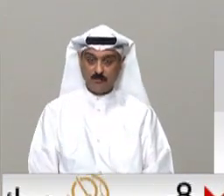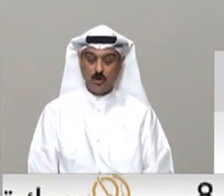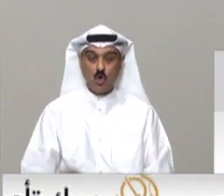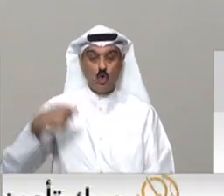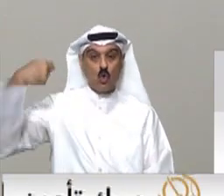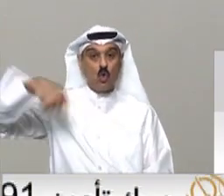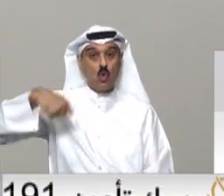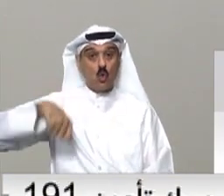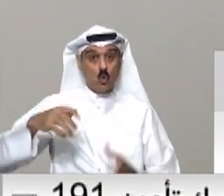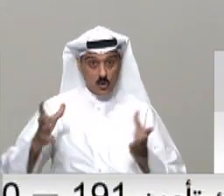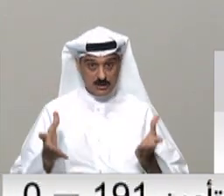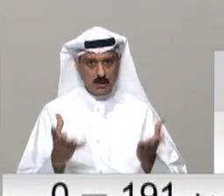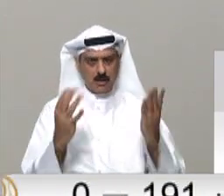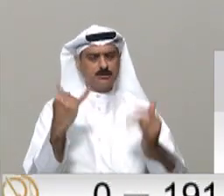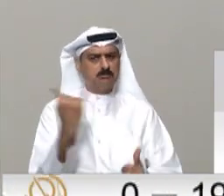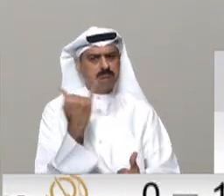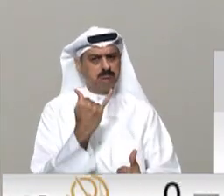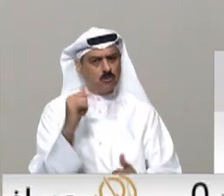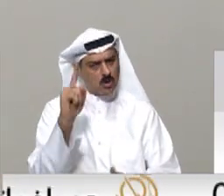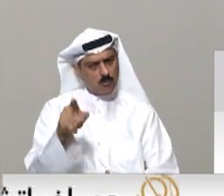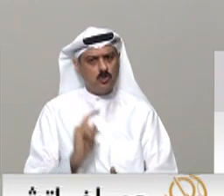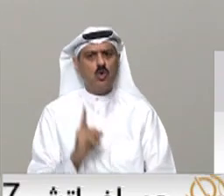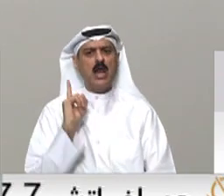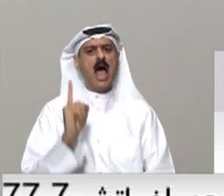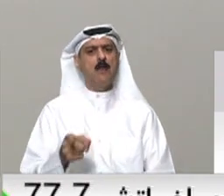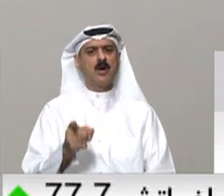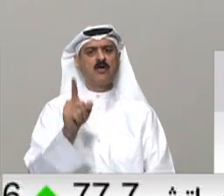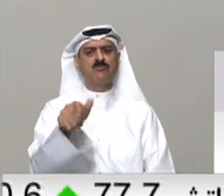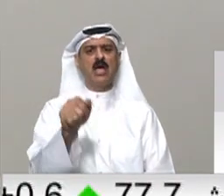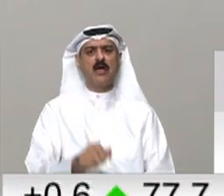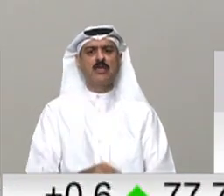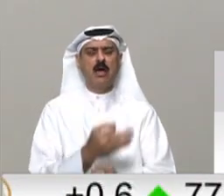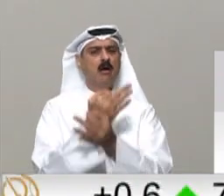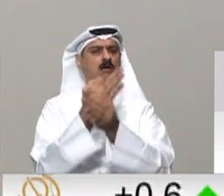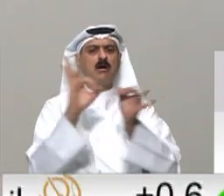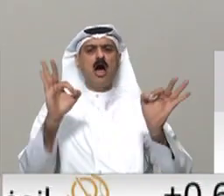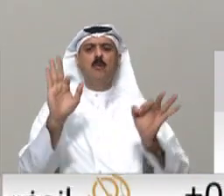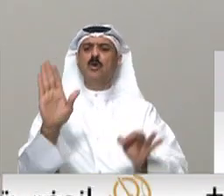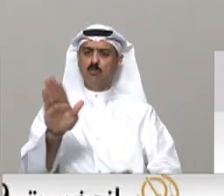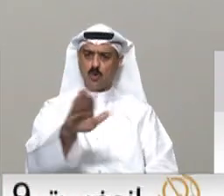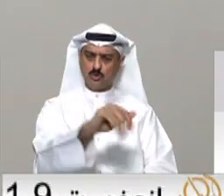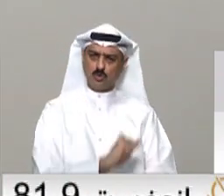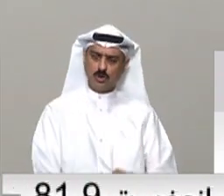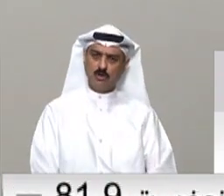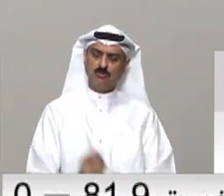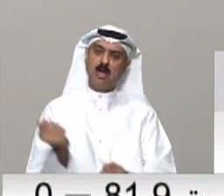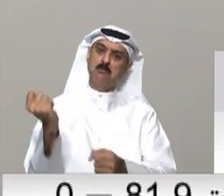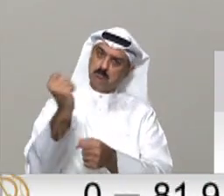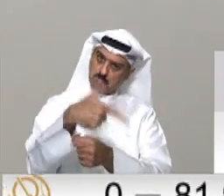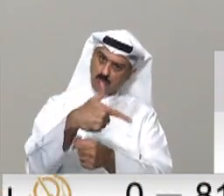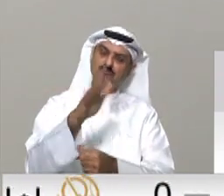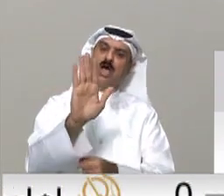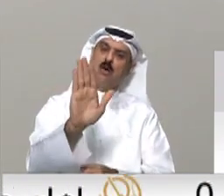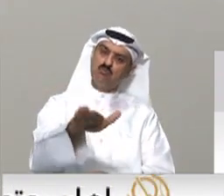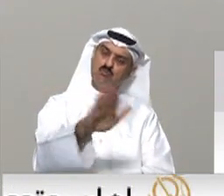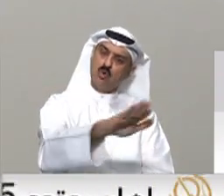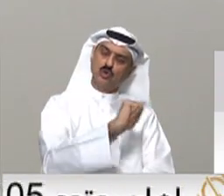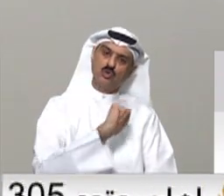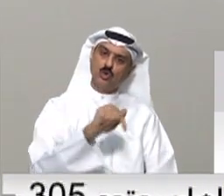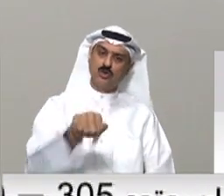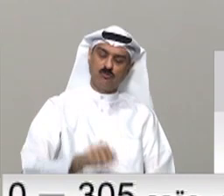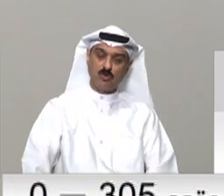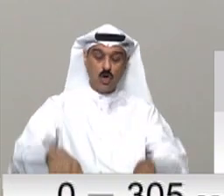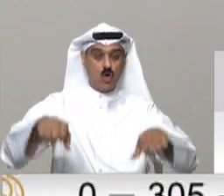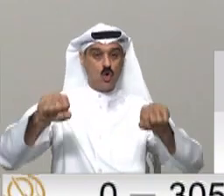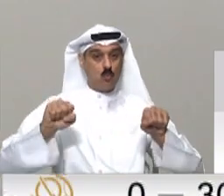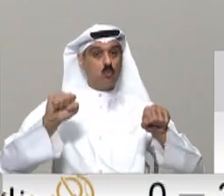وزير الأشغال وأيضا السيد وكيل الوزارة، وبحضور أيضا السادة الوكلاء المساعدين وأيضا مدير الهيئة العامة للطرق